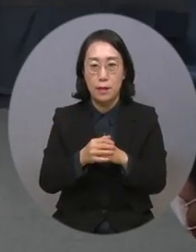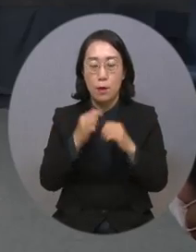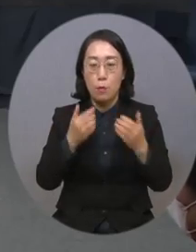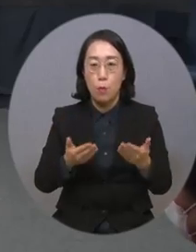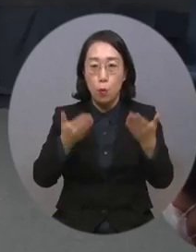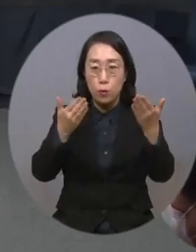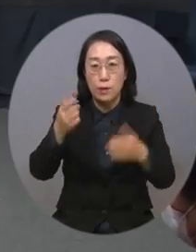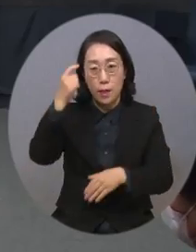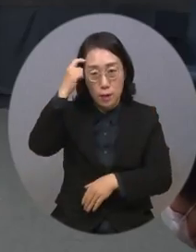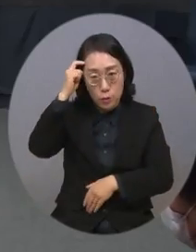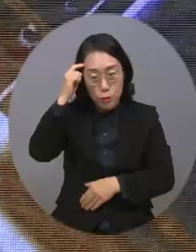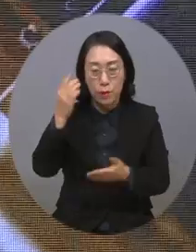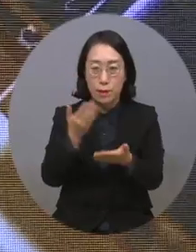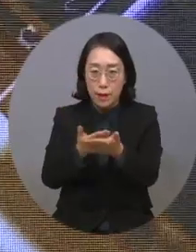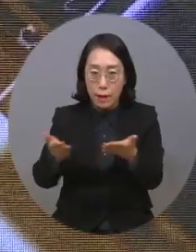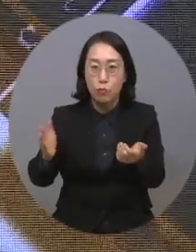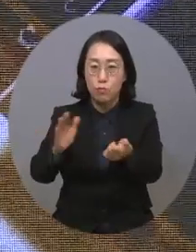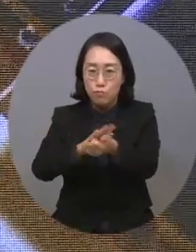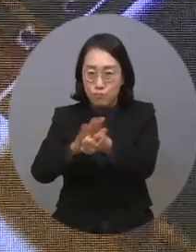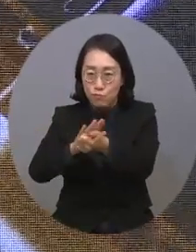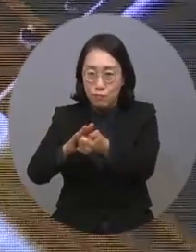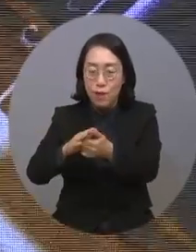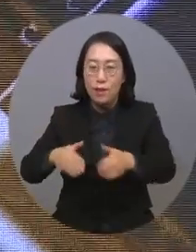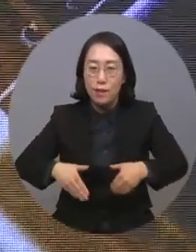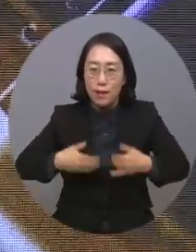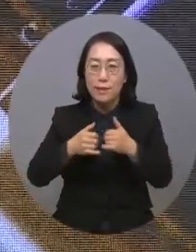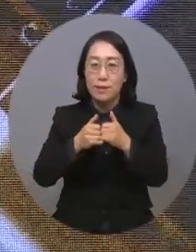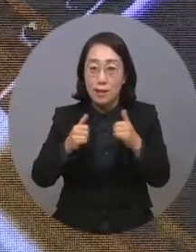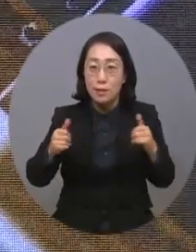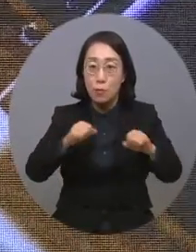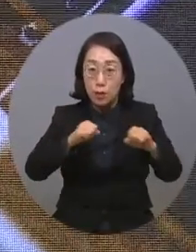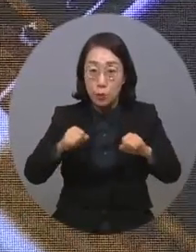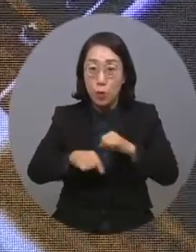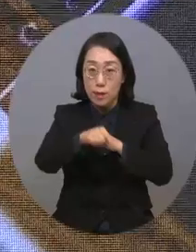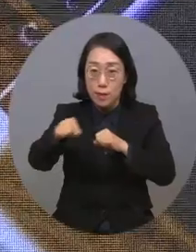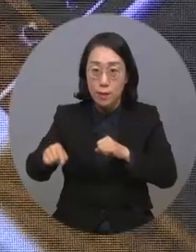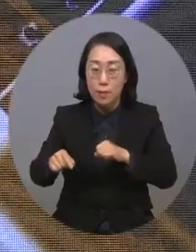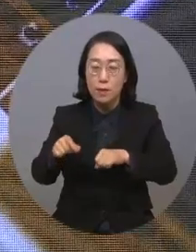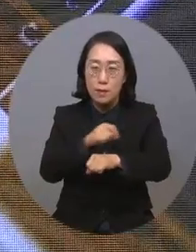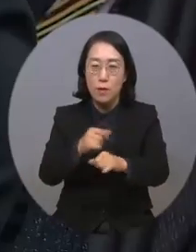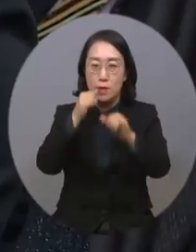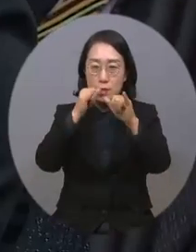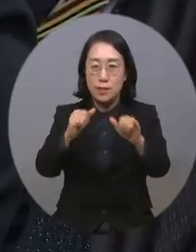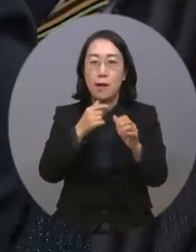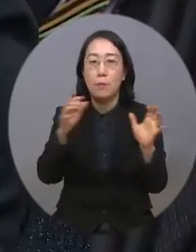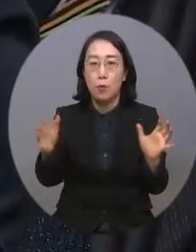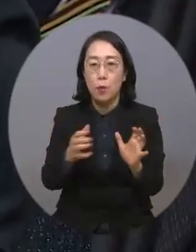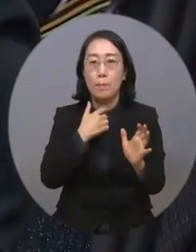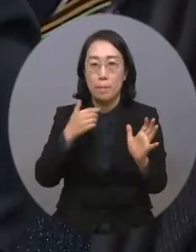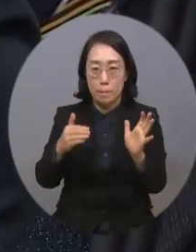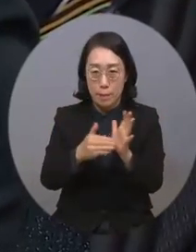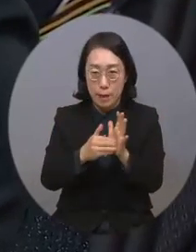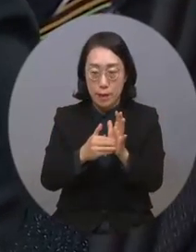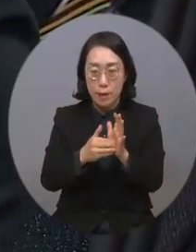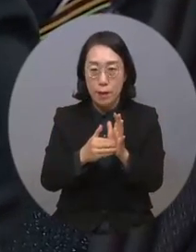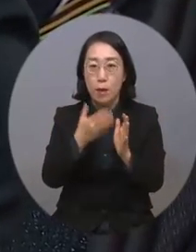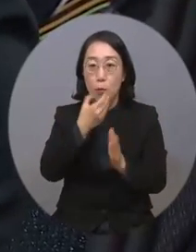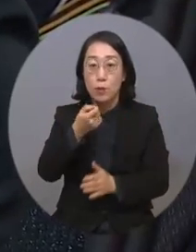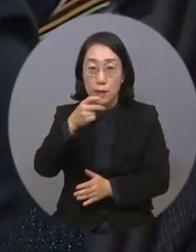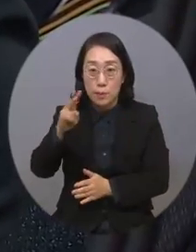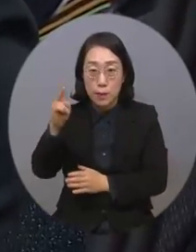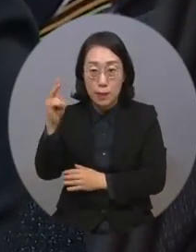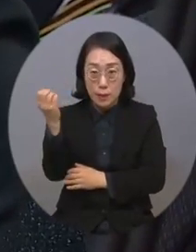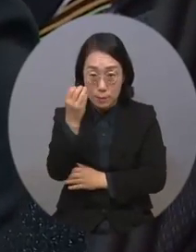봉사정신과 나눔으로 사회를 따뜻하게 만드는 이들을 위한 특별한 시상식이 열렸습니다. 복지TV와